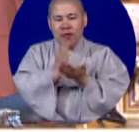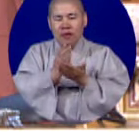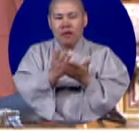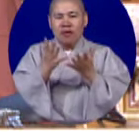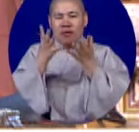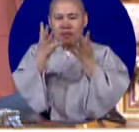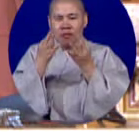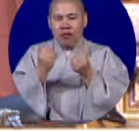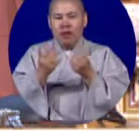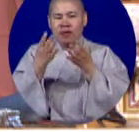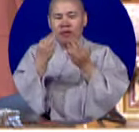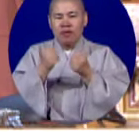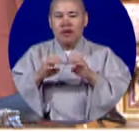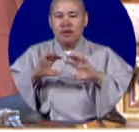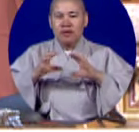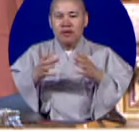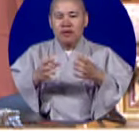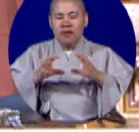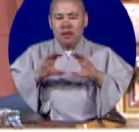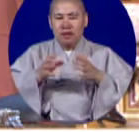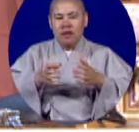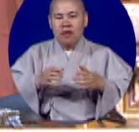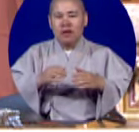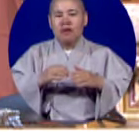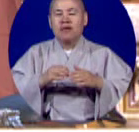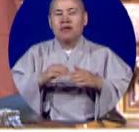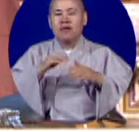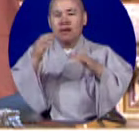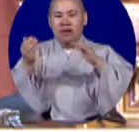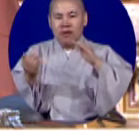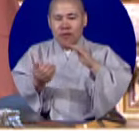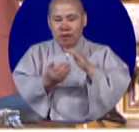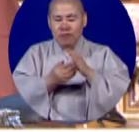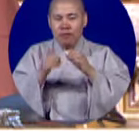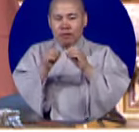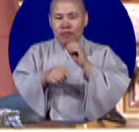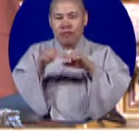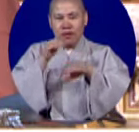무궁무진한 세계를 정득하는 길이 수행이다 이 말이에요.